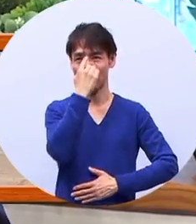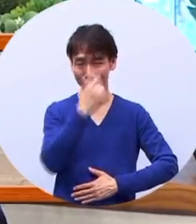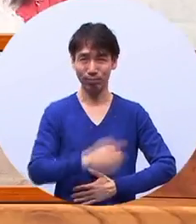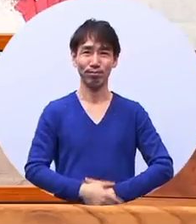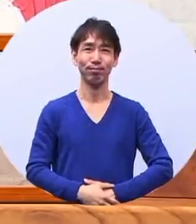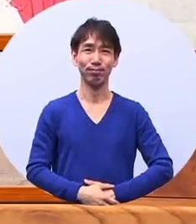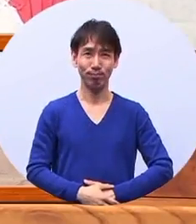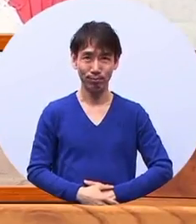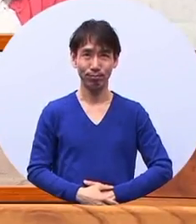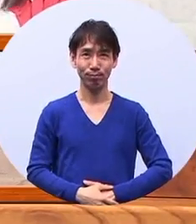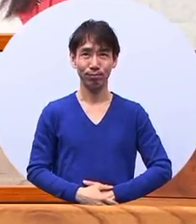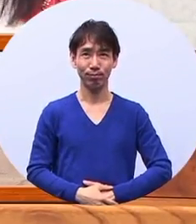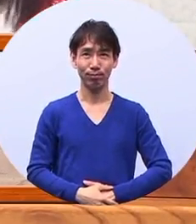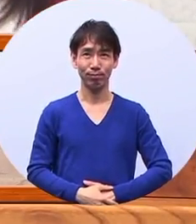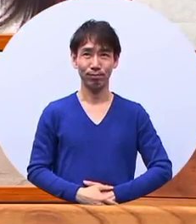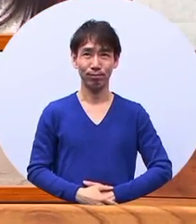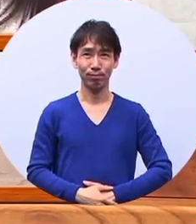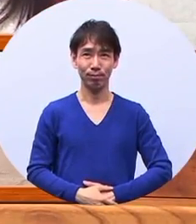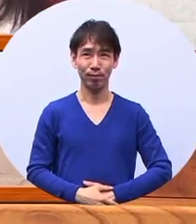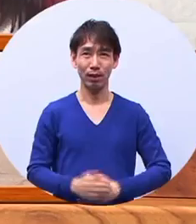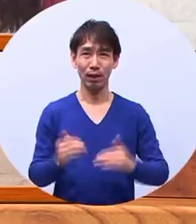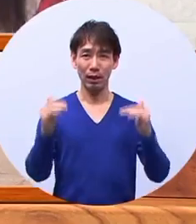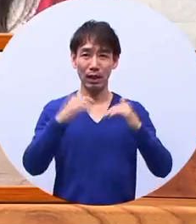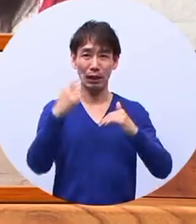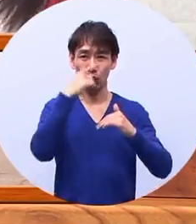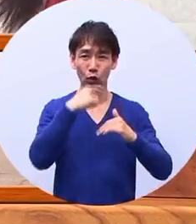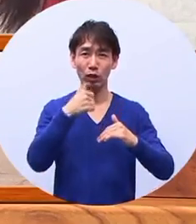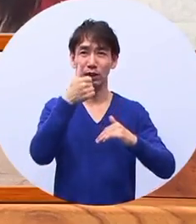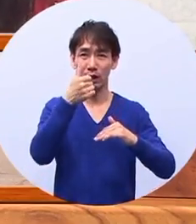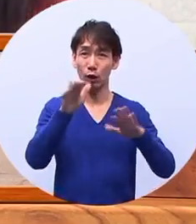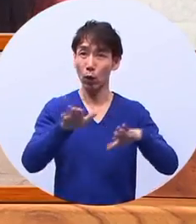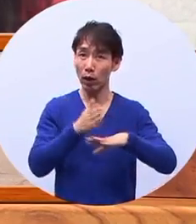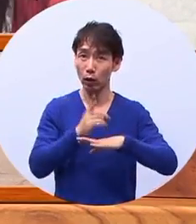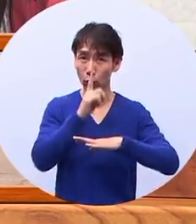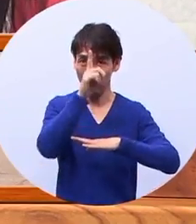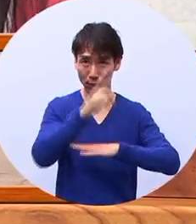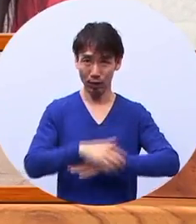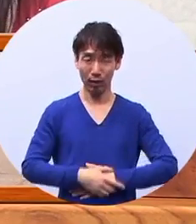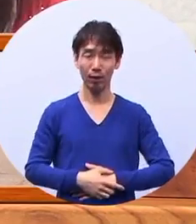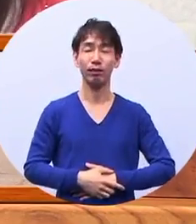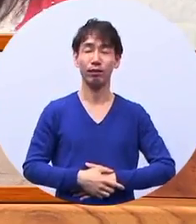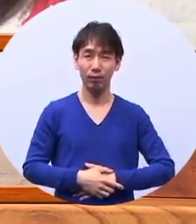谷口さん、今日はどうもありがとうございました。 ありがとうございました。